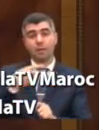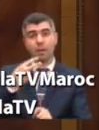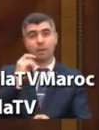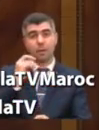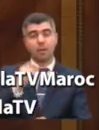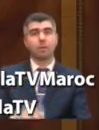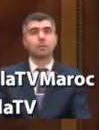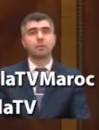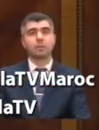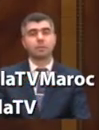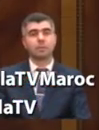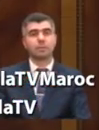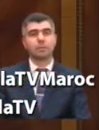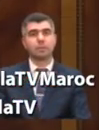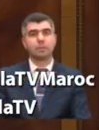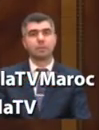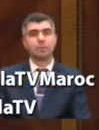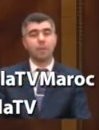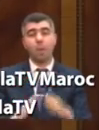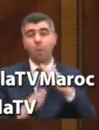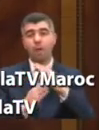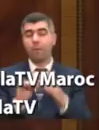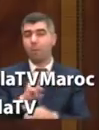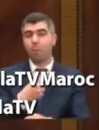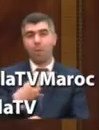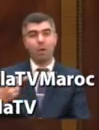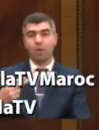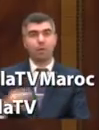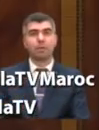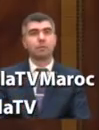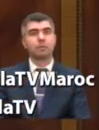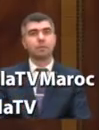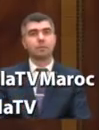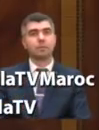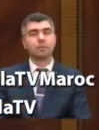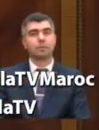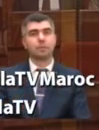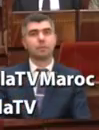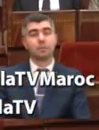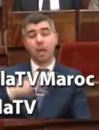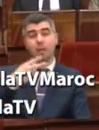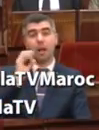الوقت خلو السيد الوزير يجاوب. السيد الرئيس رجاء السادة النواب الكلمة السيد الوزير